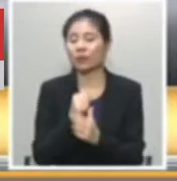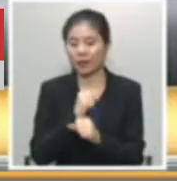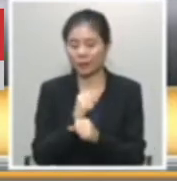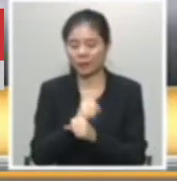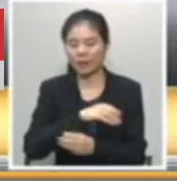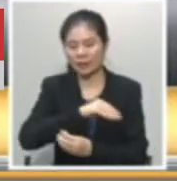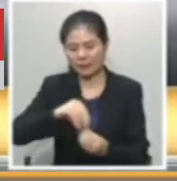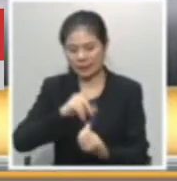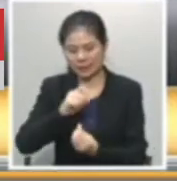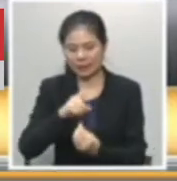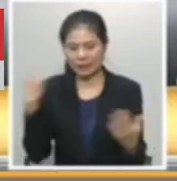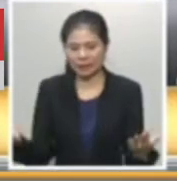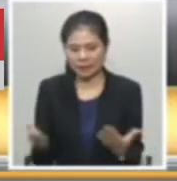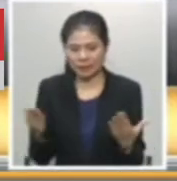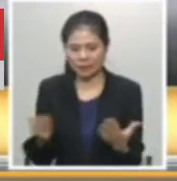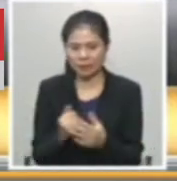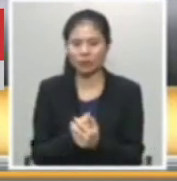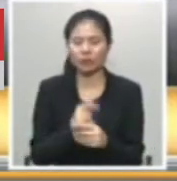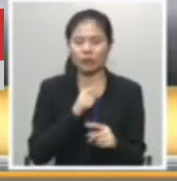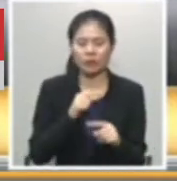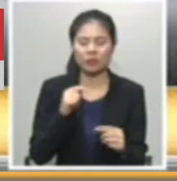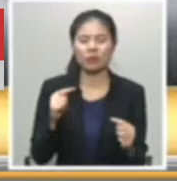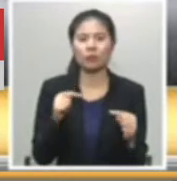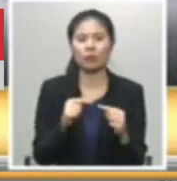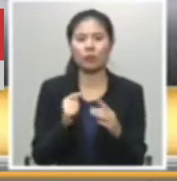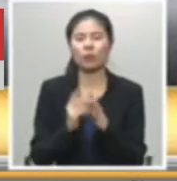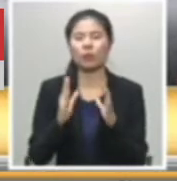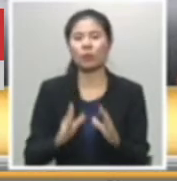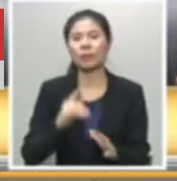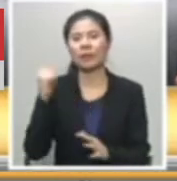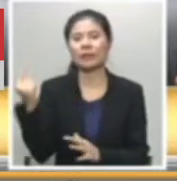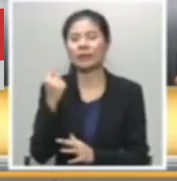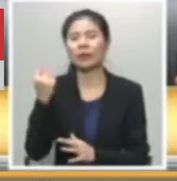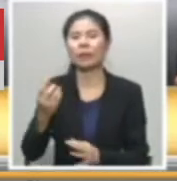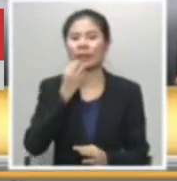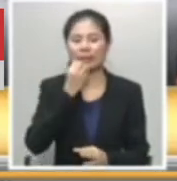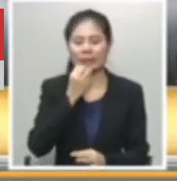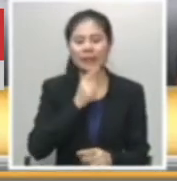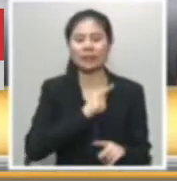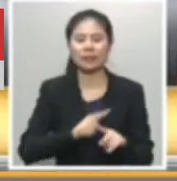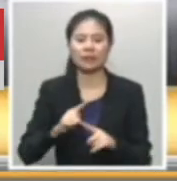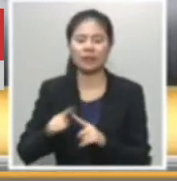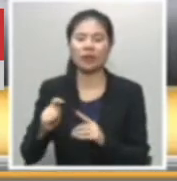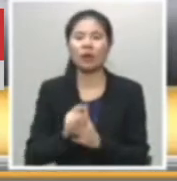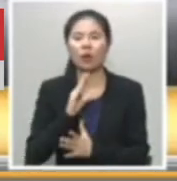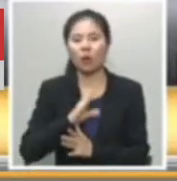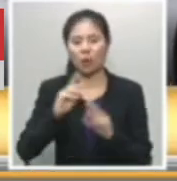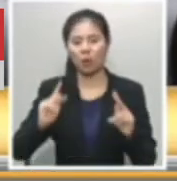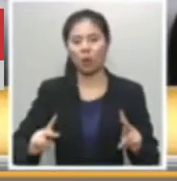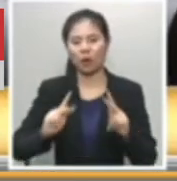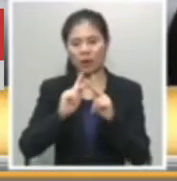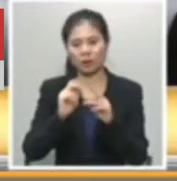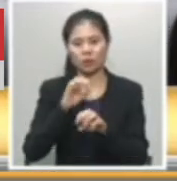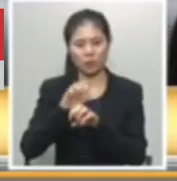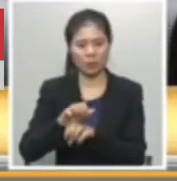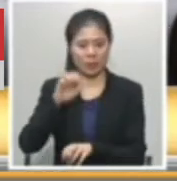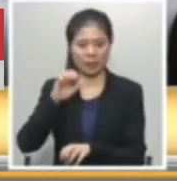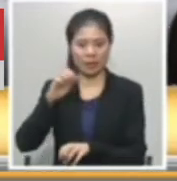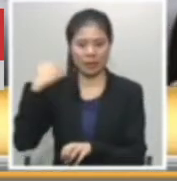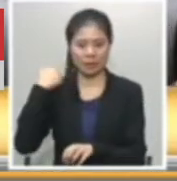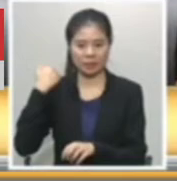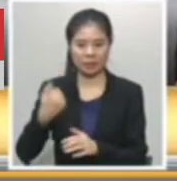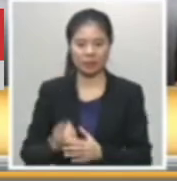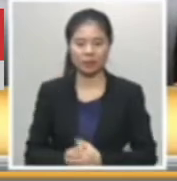นะครับซึ่งคำสั่งนี้ก็ปรากฏตามหนังสือของ กระทรวงมหาดไทยนั่นเองนะครับเพราะฉ